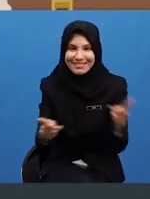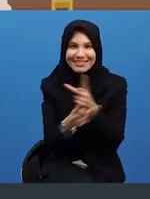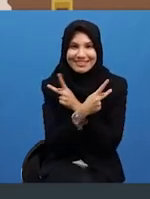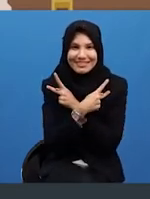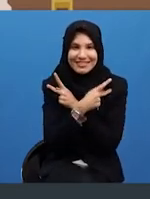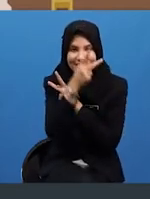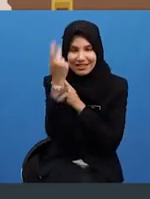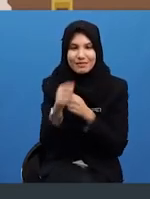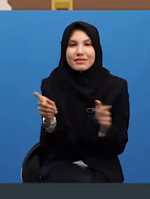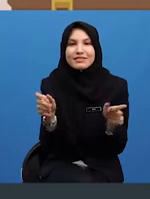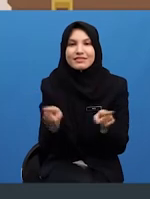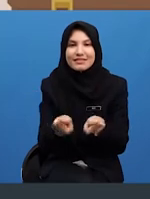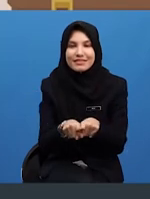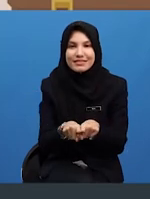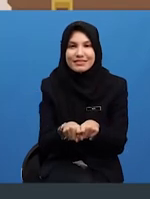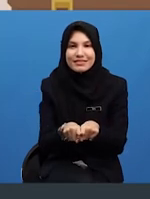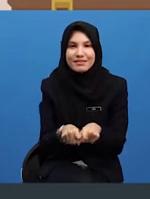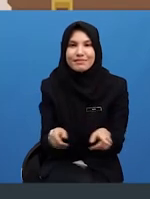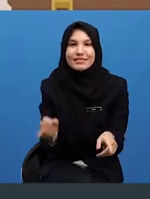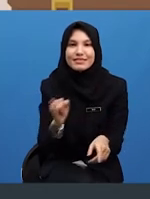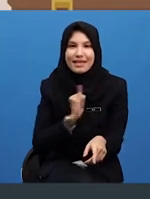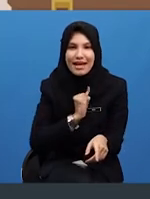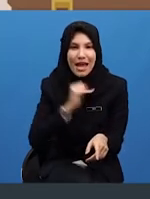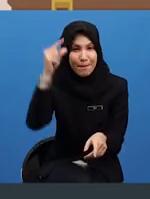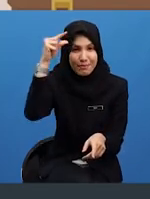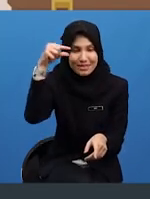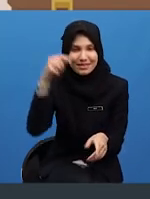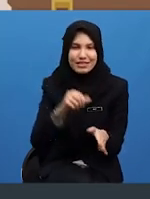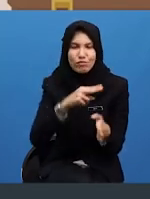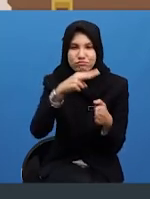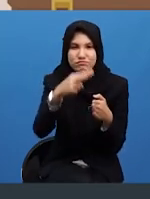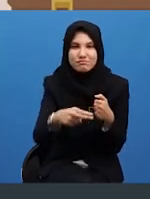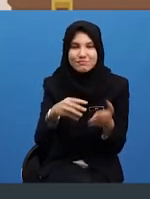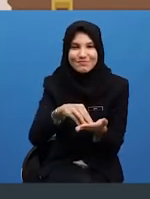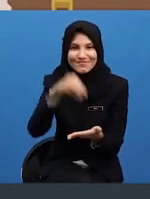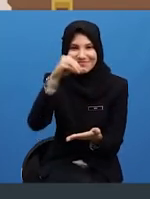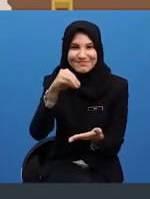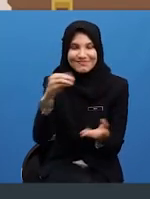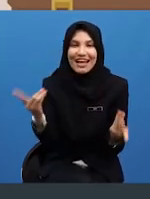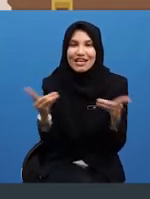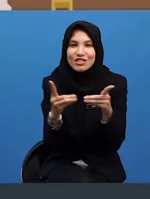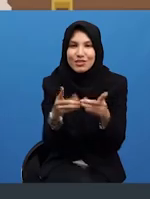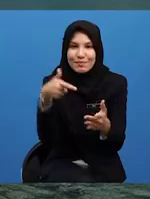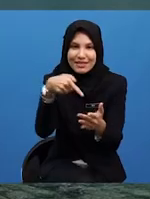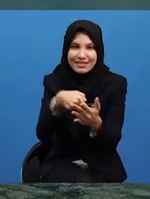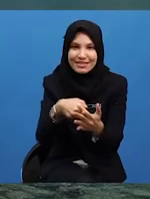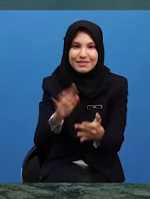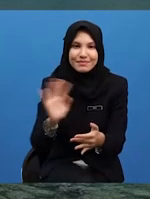kerana bersama saya, Mr. Q, hingga penghujung pembelajaran ini. Jumpa lagi.